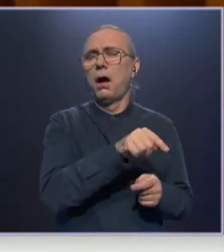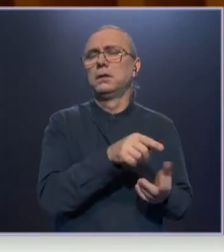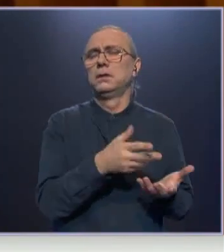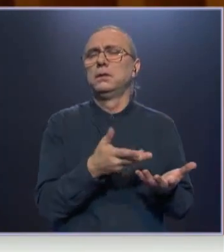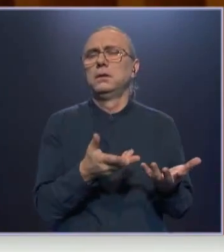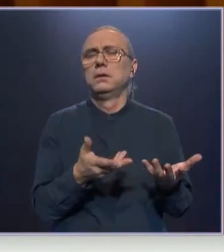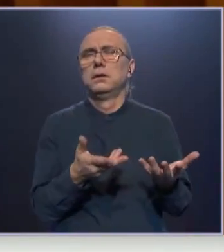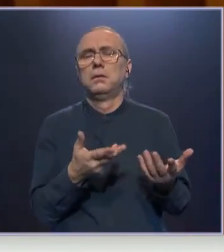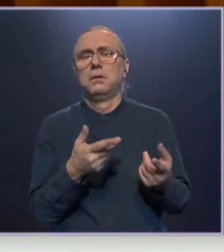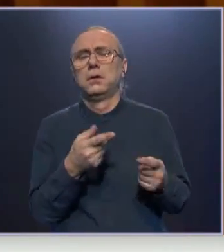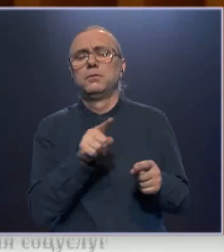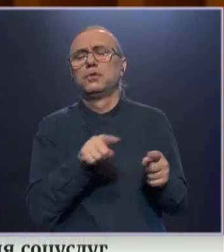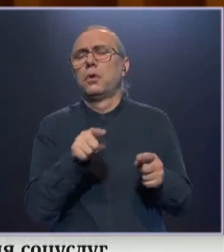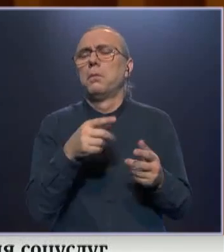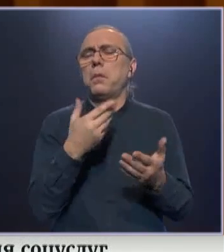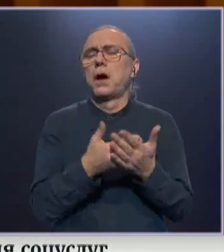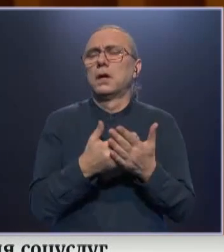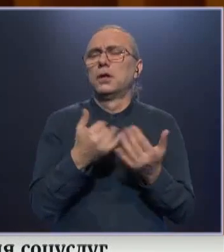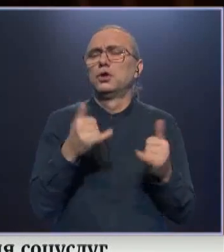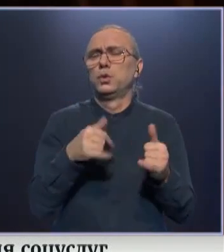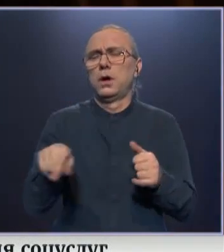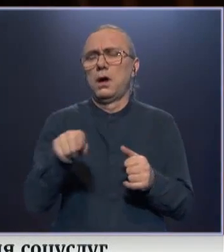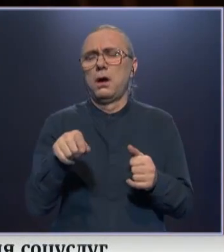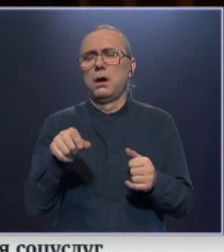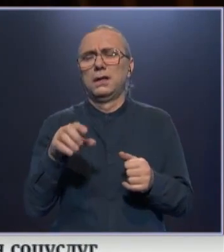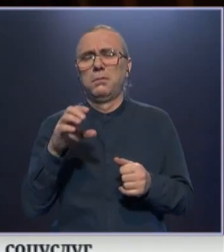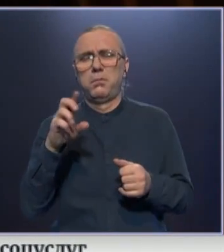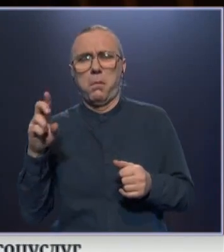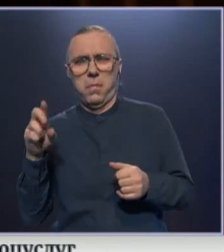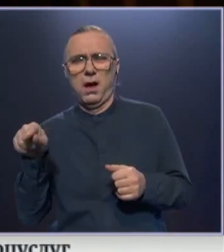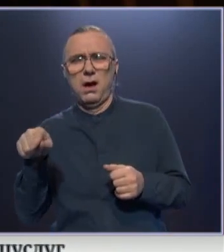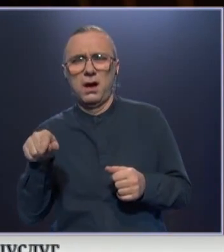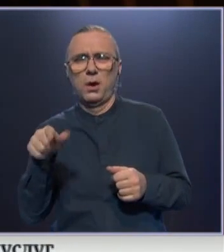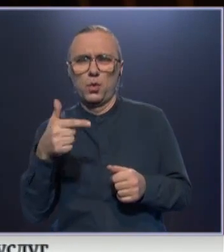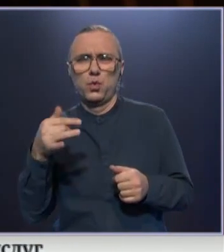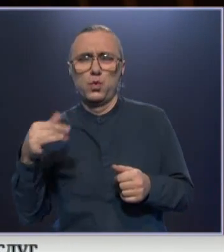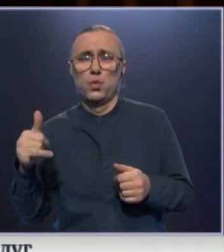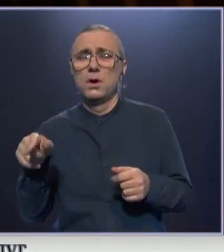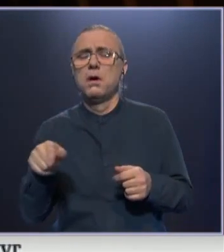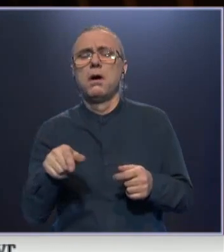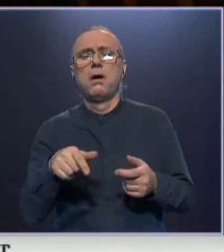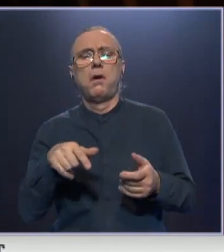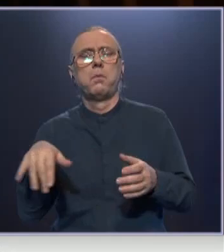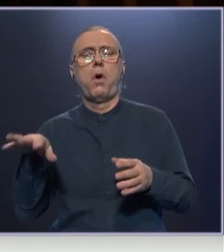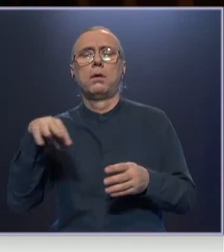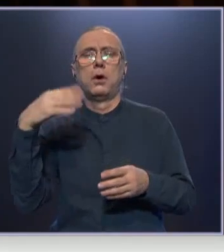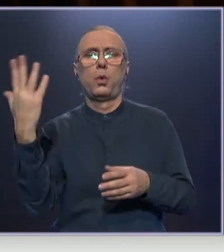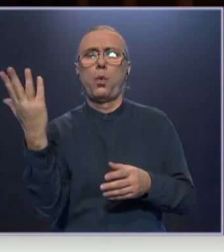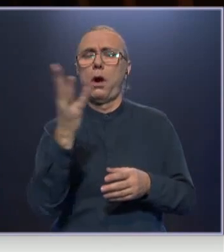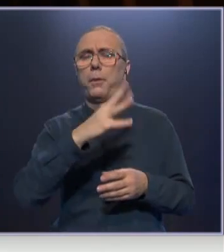чудом. Саибаба не скупился на чудеса. Он мог немного поводить рукой, и вдруг из ниоткуда в его